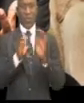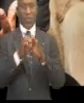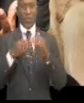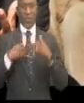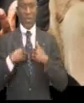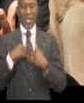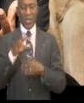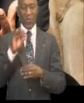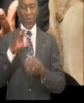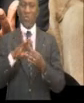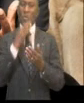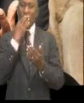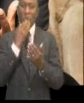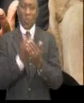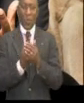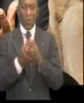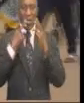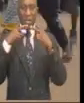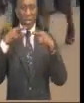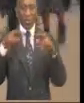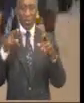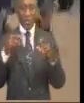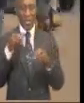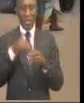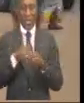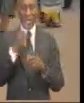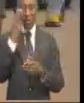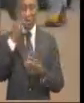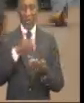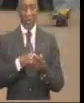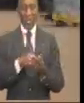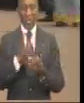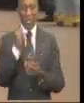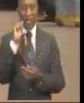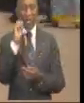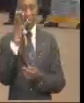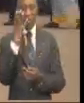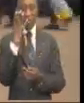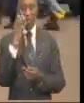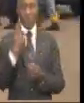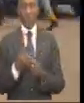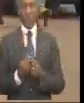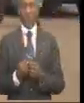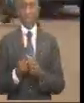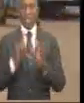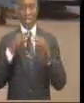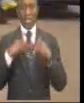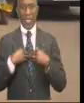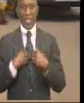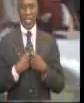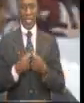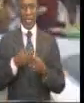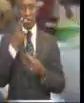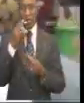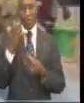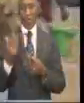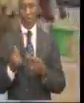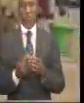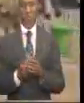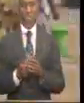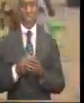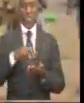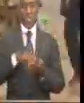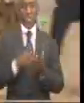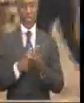pays ces dernières années. Notamment en 2014, et deux critères ont inspiré ce rapport, l'espérance de vie et la santé